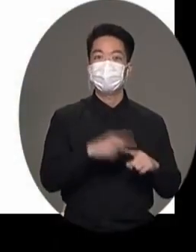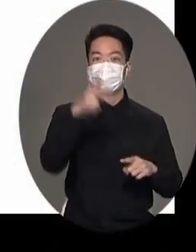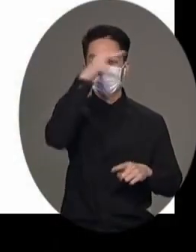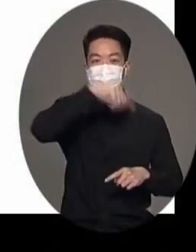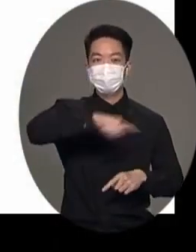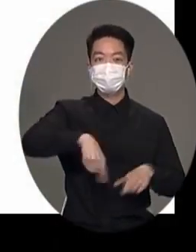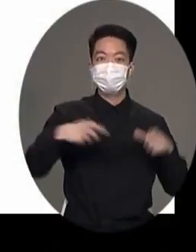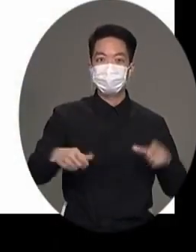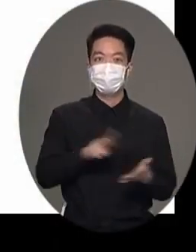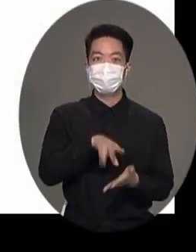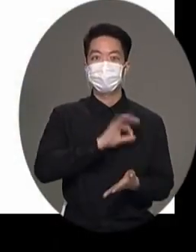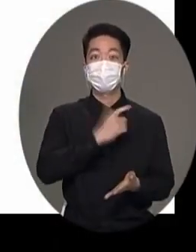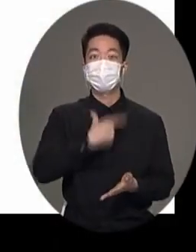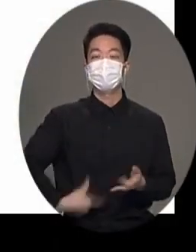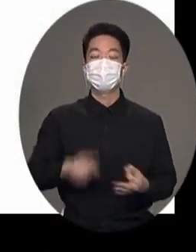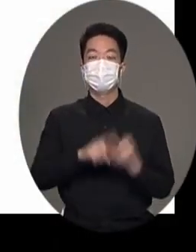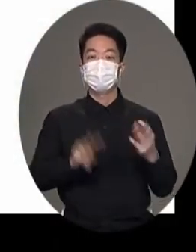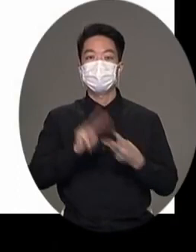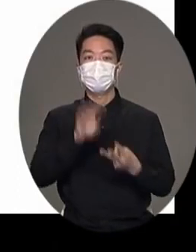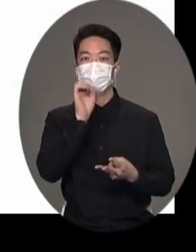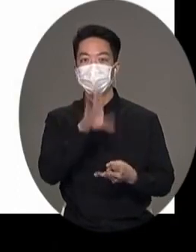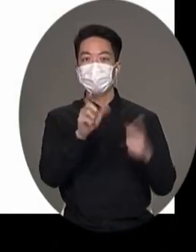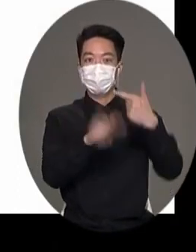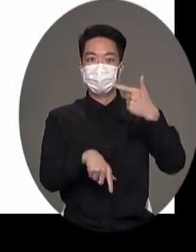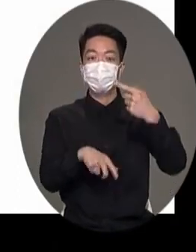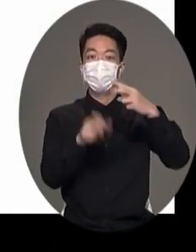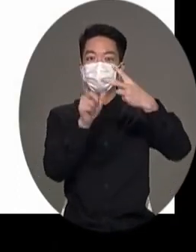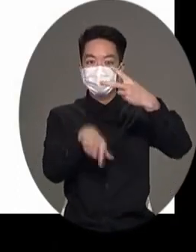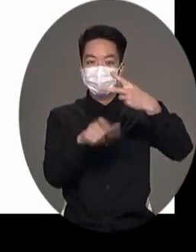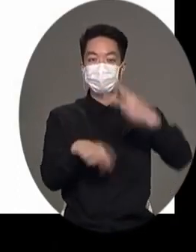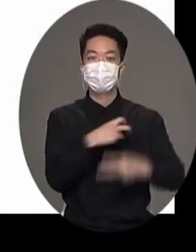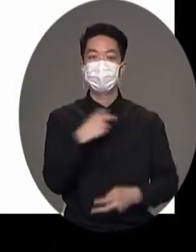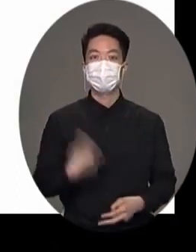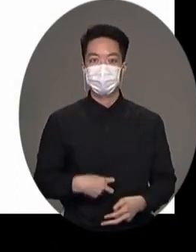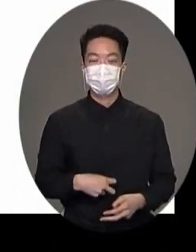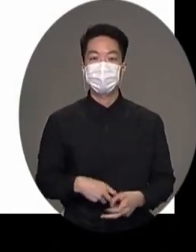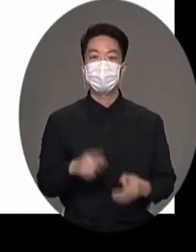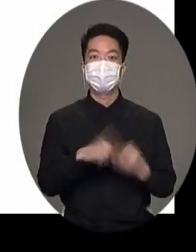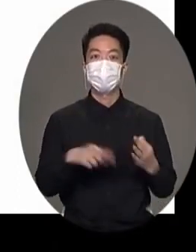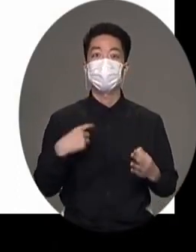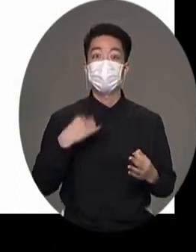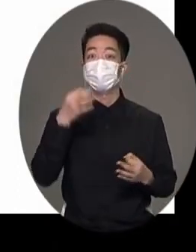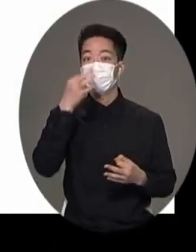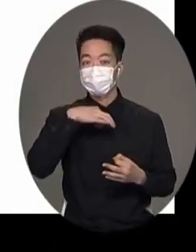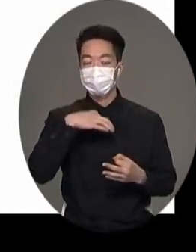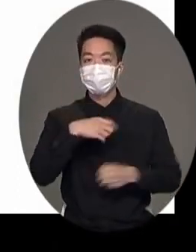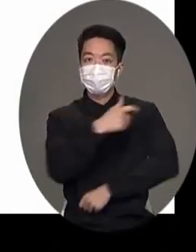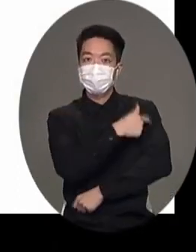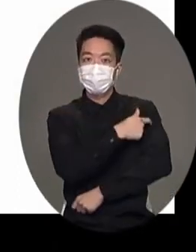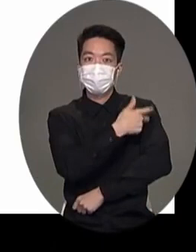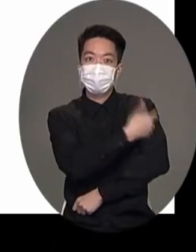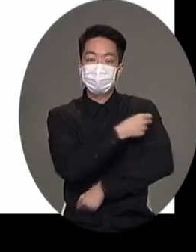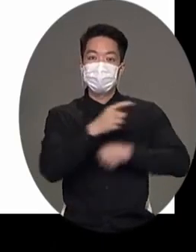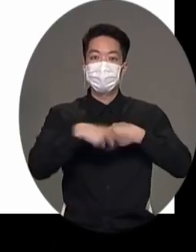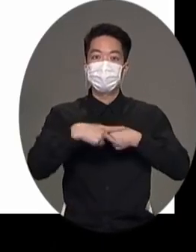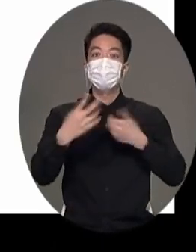卓立法会议员田北辰表示，2月就在北京接种了2剂国药的新冠疫苗，近日验抗